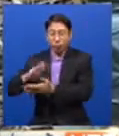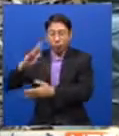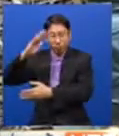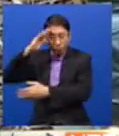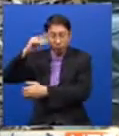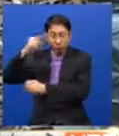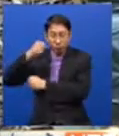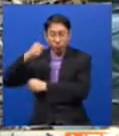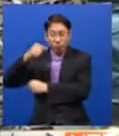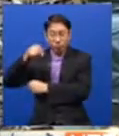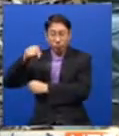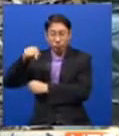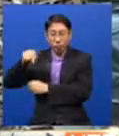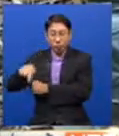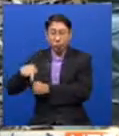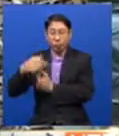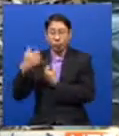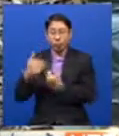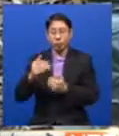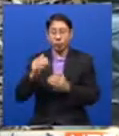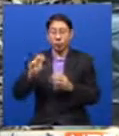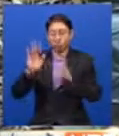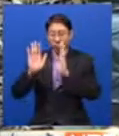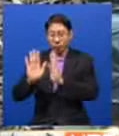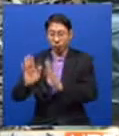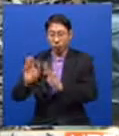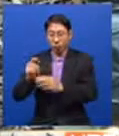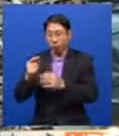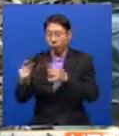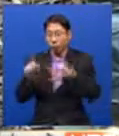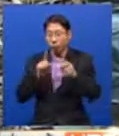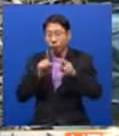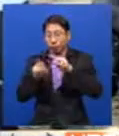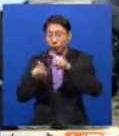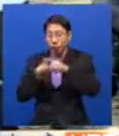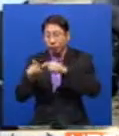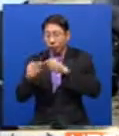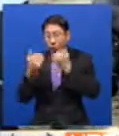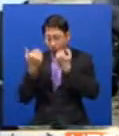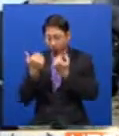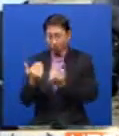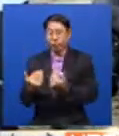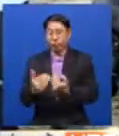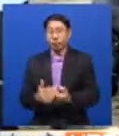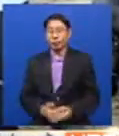วหินเพื่อให้เจ้าหน้าที่สรรพวุฒิทหารบกสอบสวนอย่างละเอียดอีกครั้งในวันนี้ค่ะ